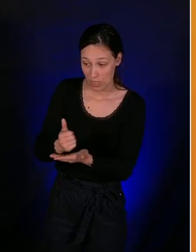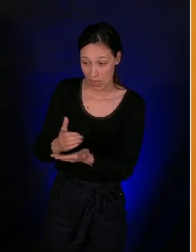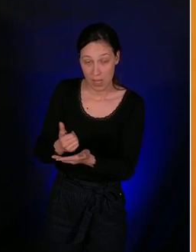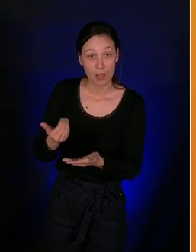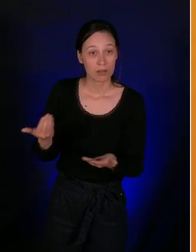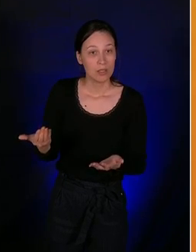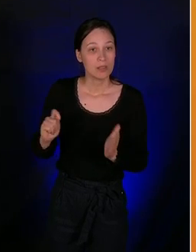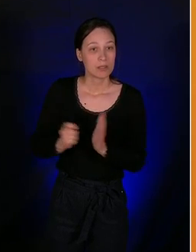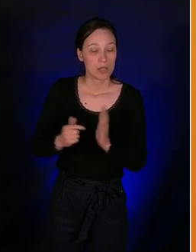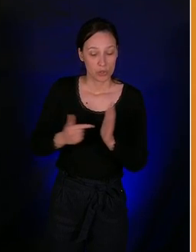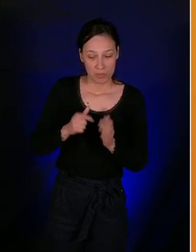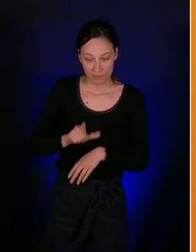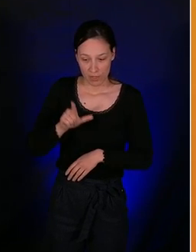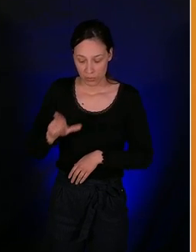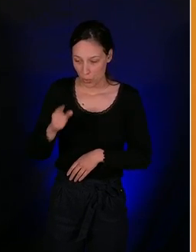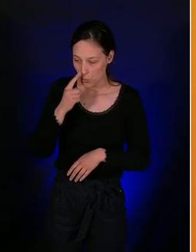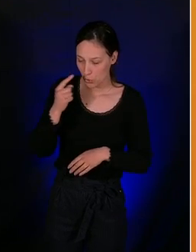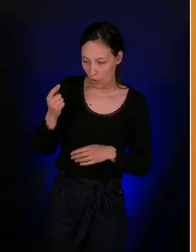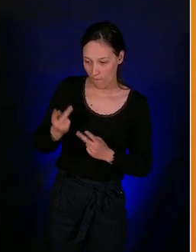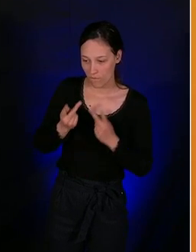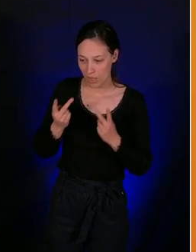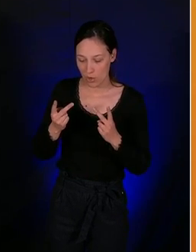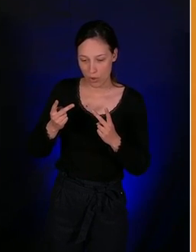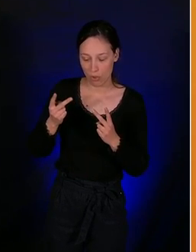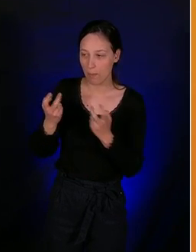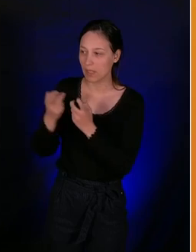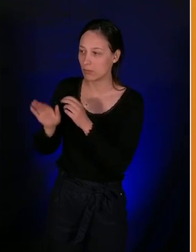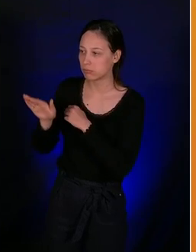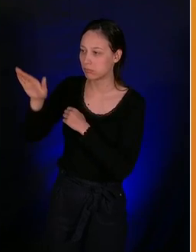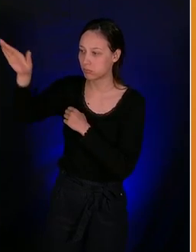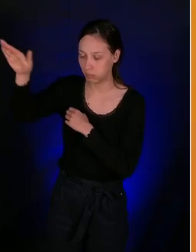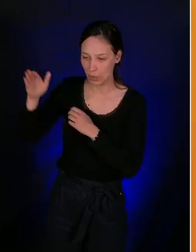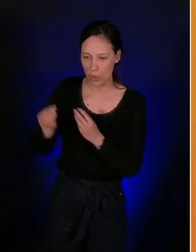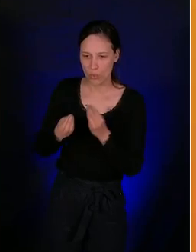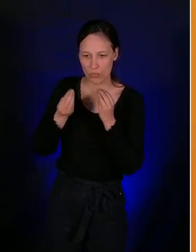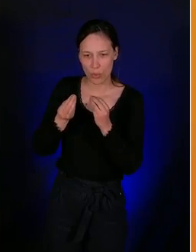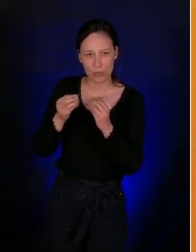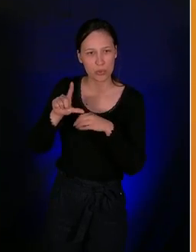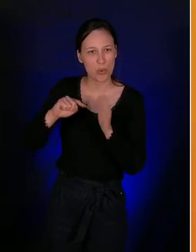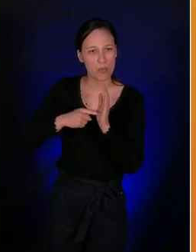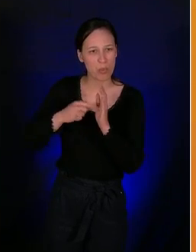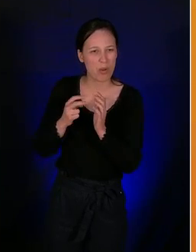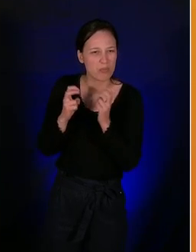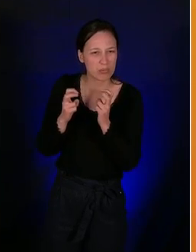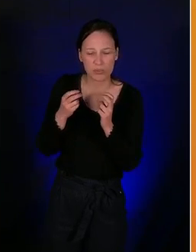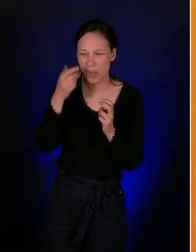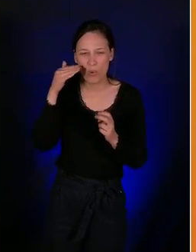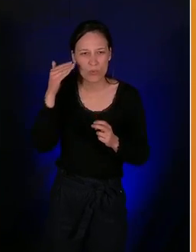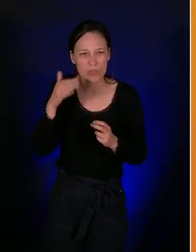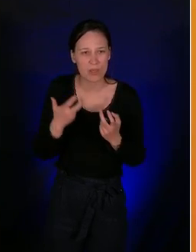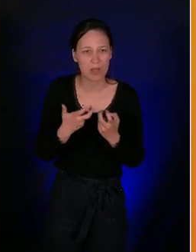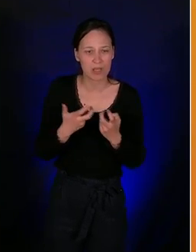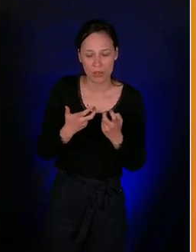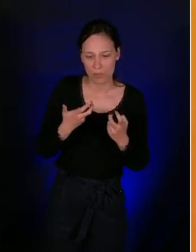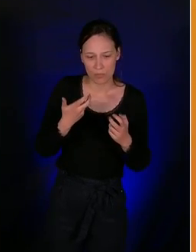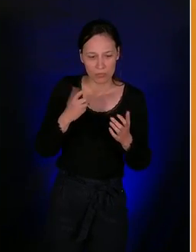de l'inflation à 3%, alors qu'elle était à 6% sur 12 mois glissants. On sait bien tous, en faisant nos courses, que c'est bien plus que ça.